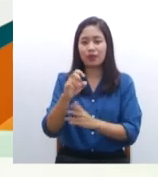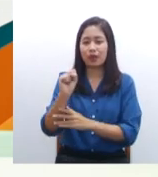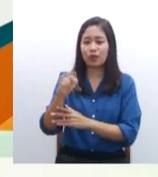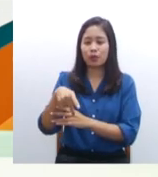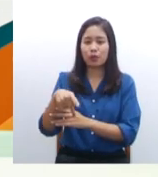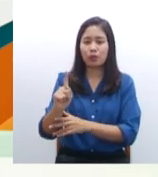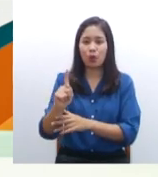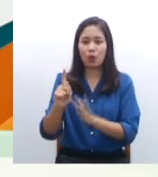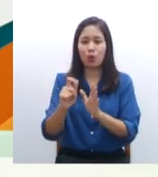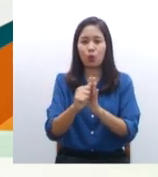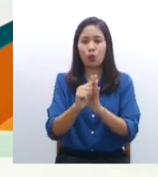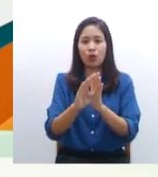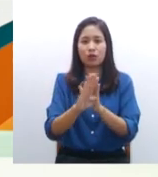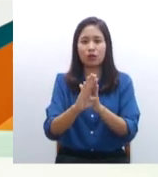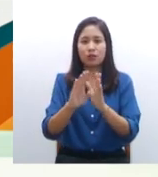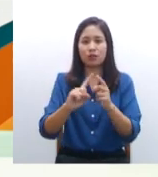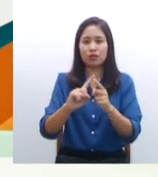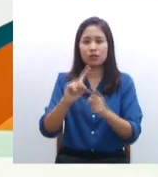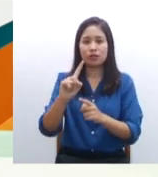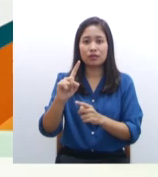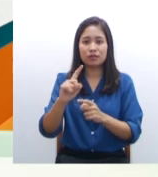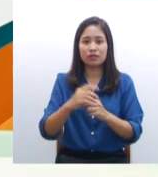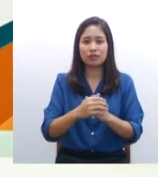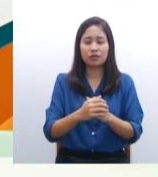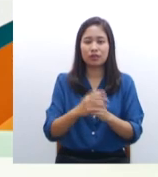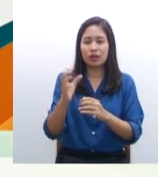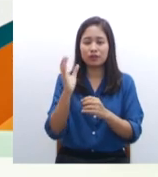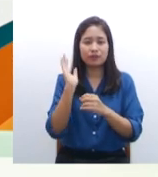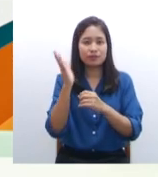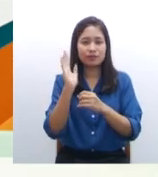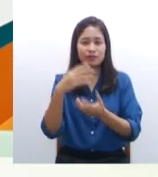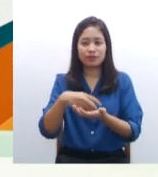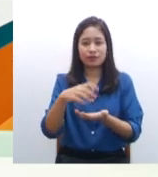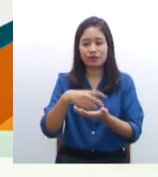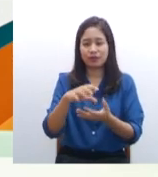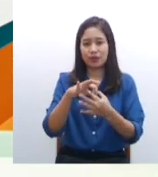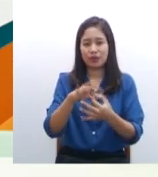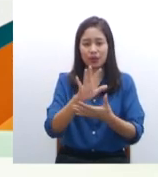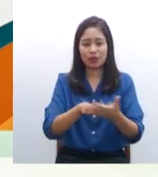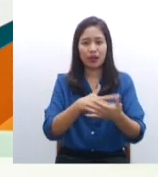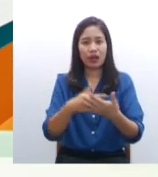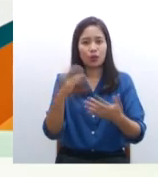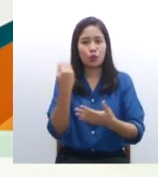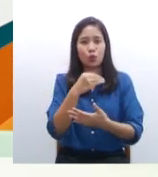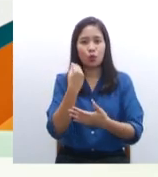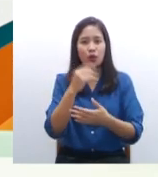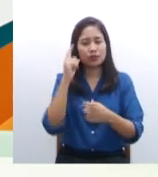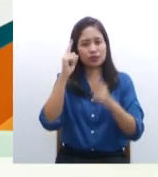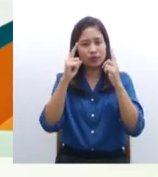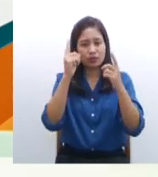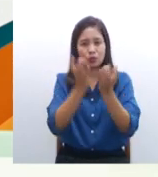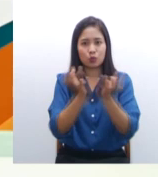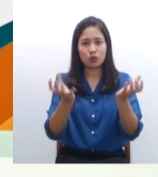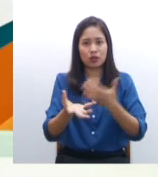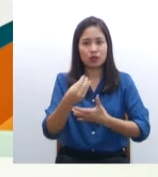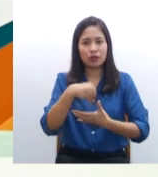การศึกษาประถมศึกษาอุบลราชธานีเขต1ครับที่ได้นำเสนอการจัดตารางทุกวันสร้างสรรค์คุณธรรมนะครับซึ่ง